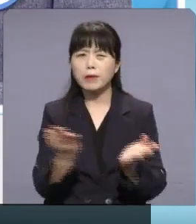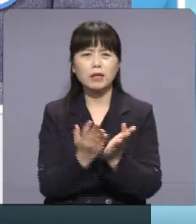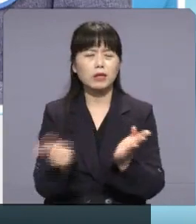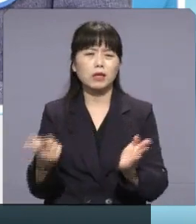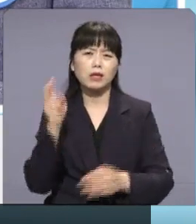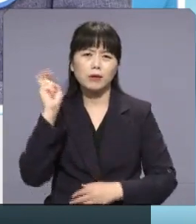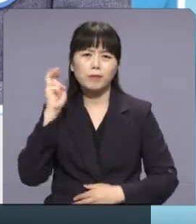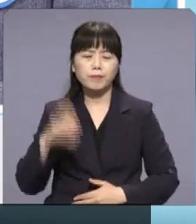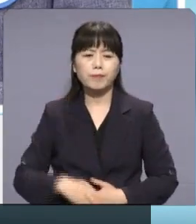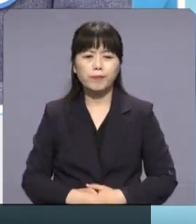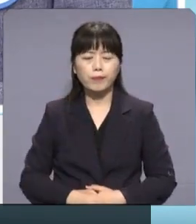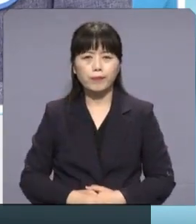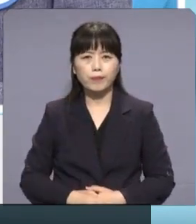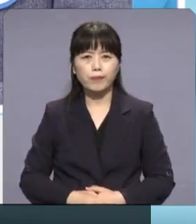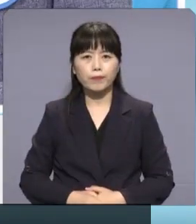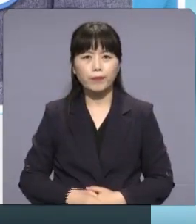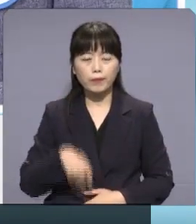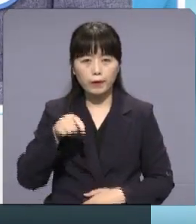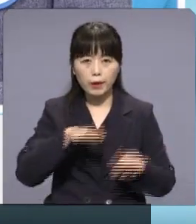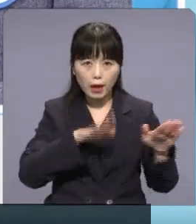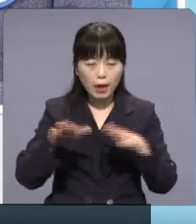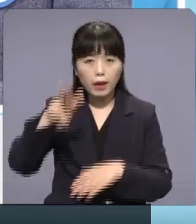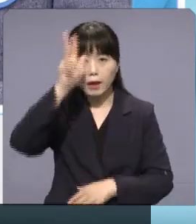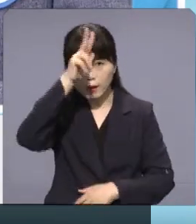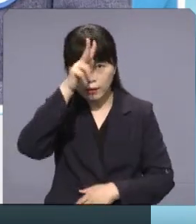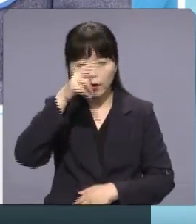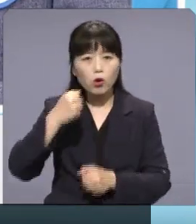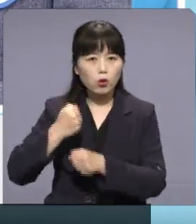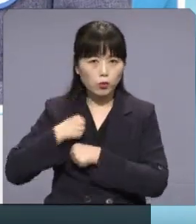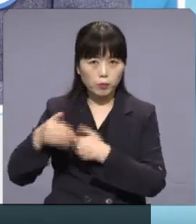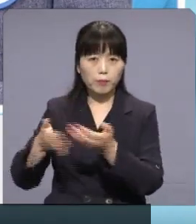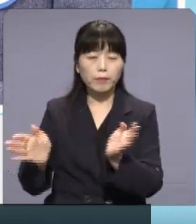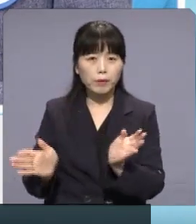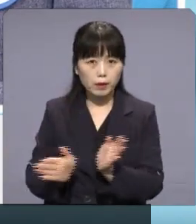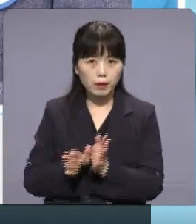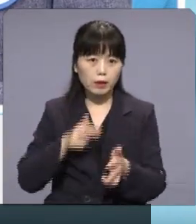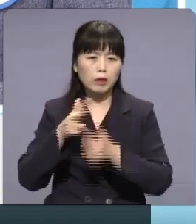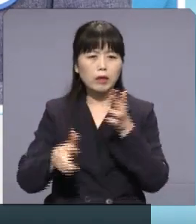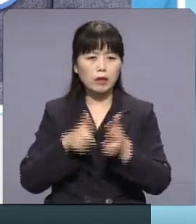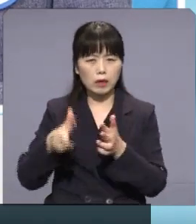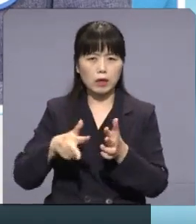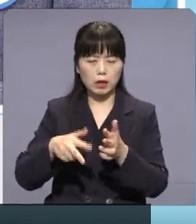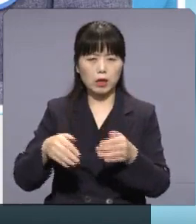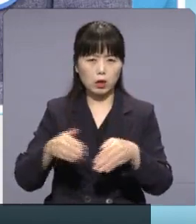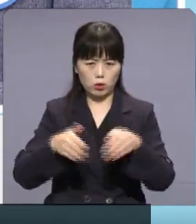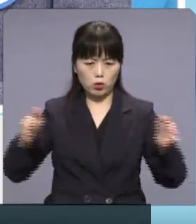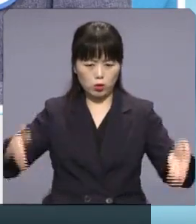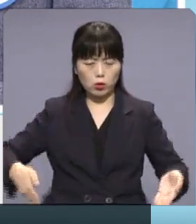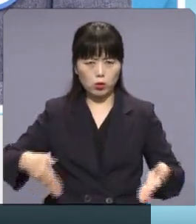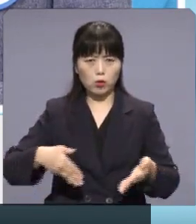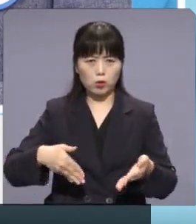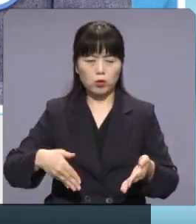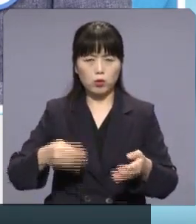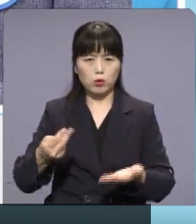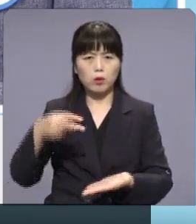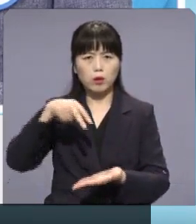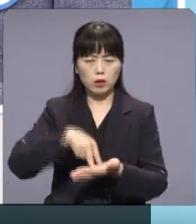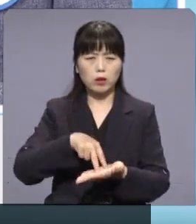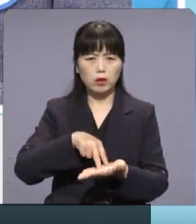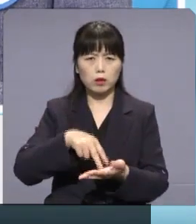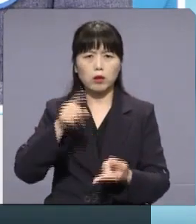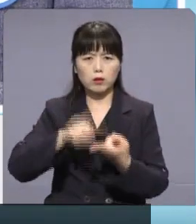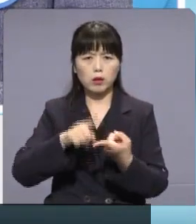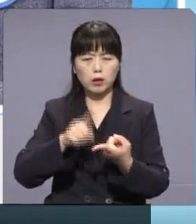같아요. 이것은 해경과 국방부가 기관으로서 존립할 정당성과 근거를 상실해버린 네. 것이